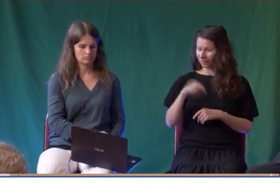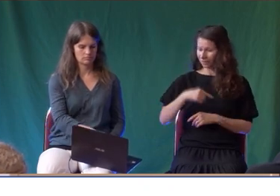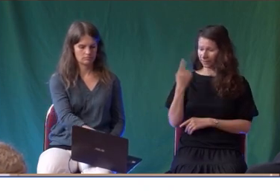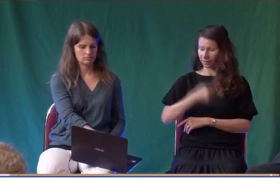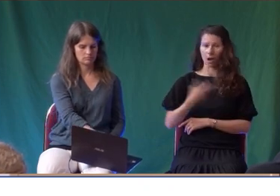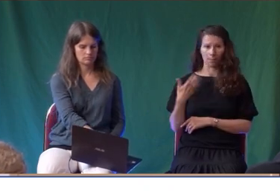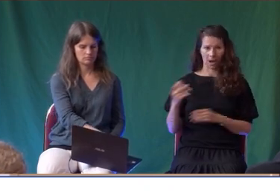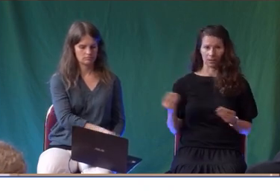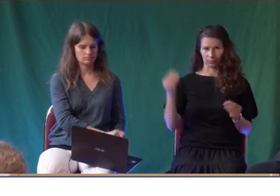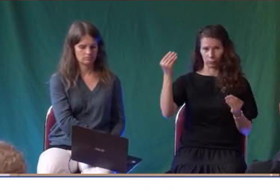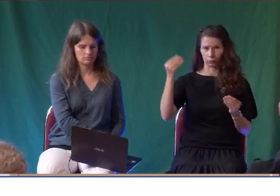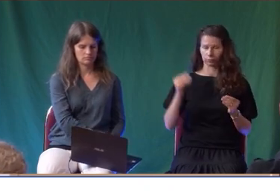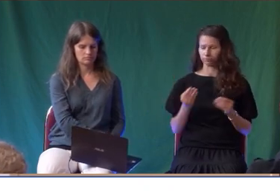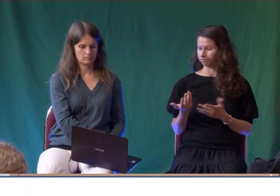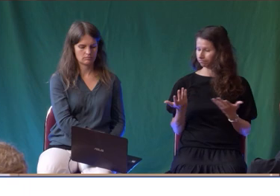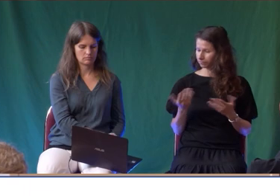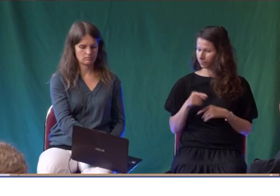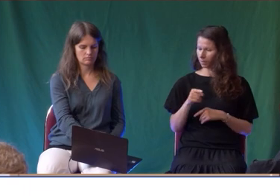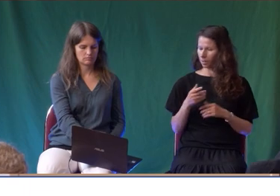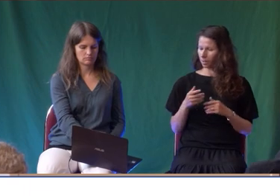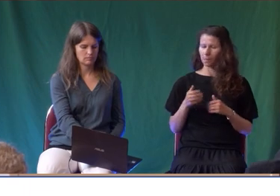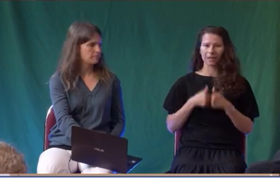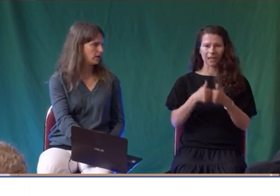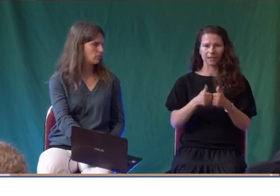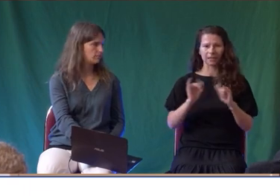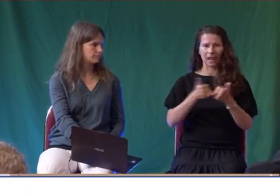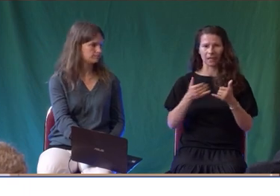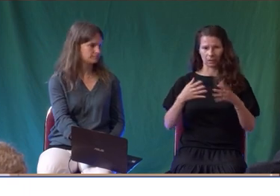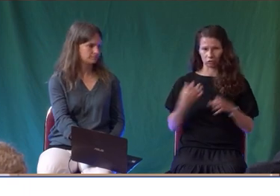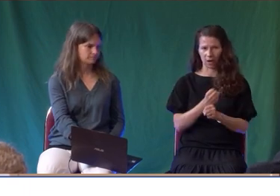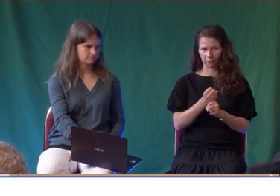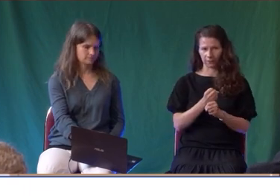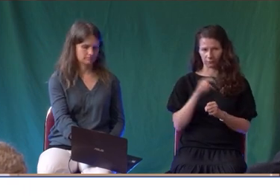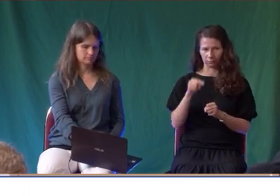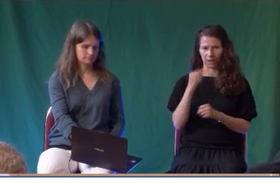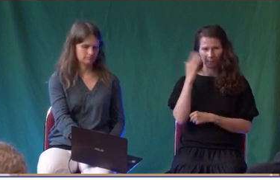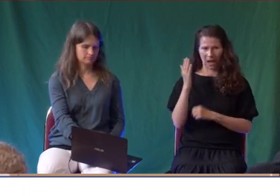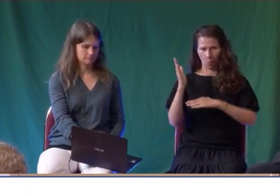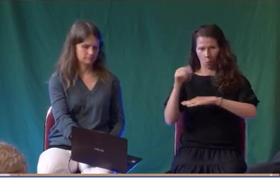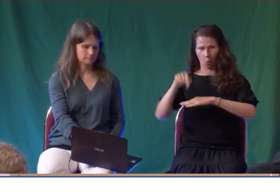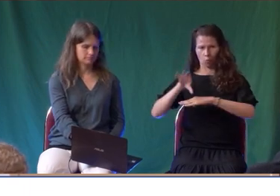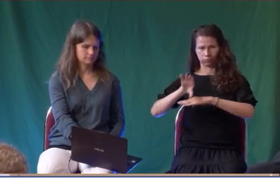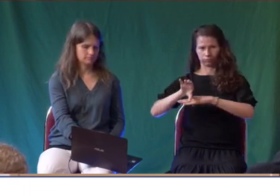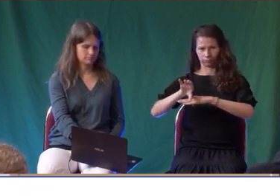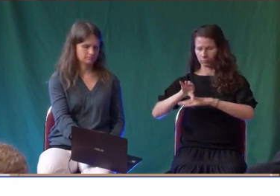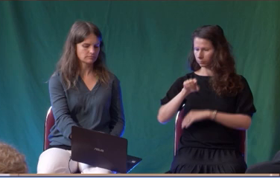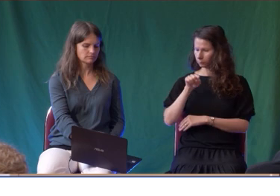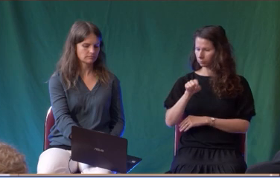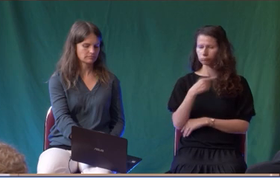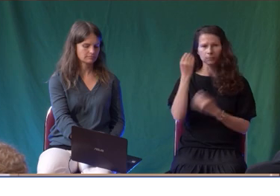durch die Broschüre bekleidete Elternschaft in leichter Sprache in der wir die Eltern darüber informieren welche